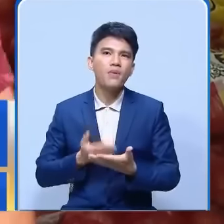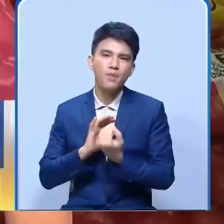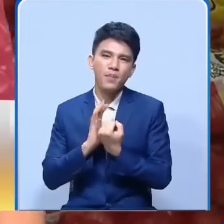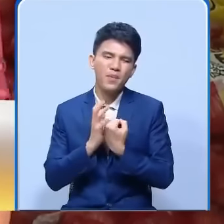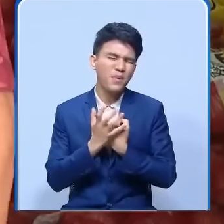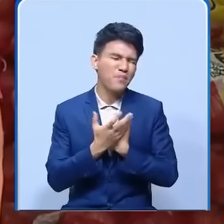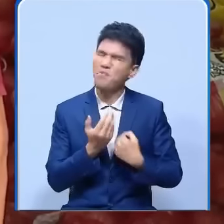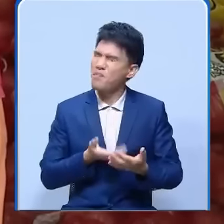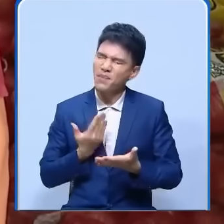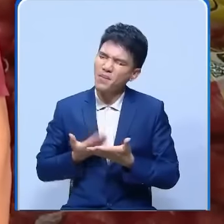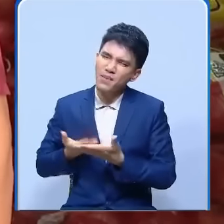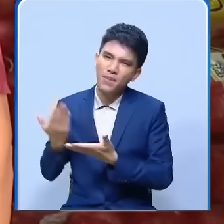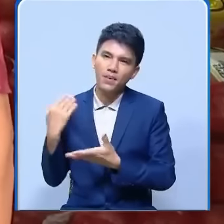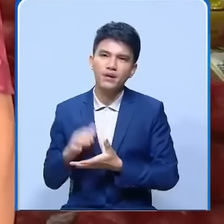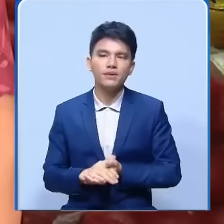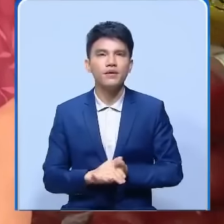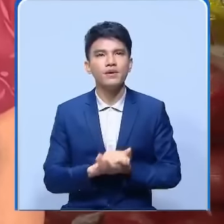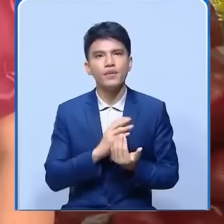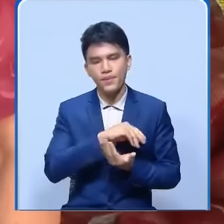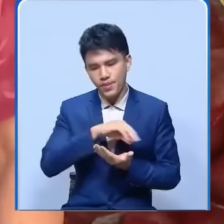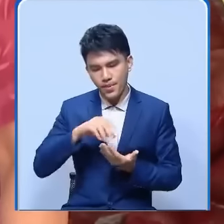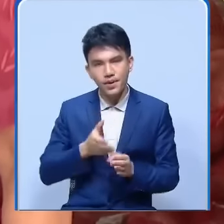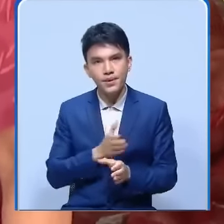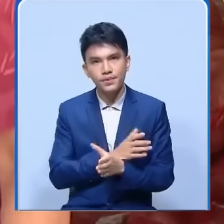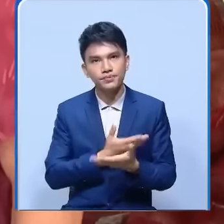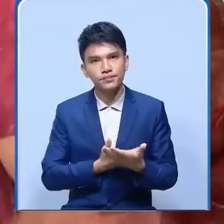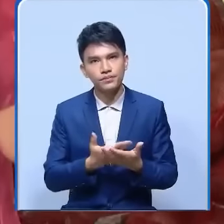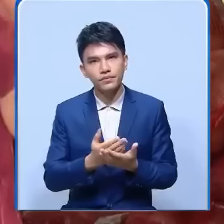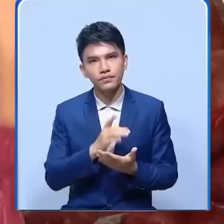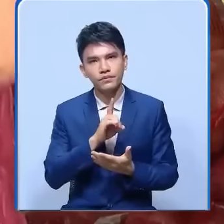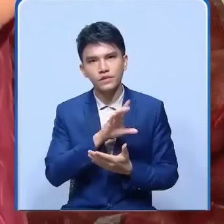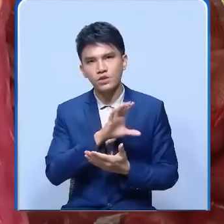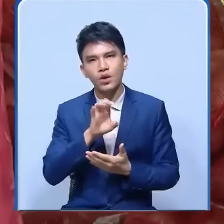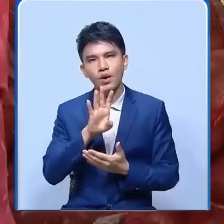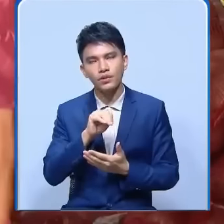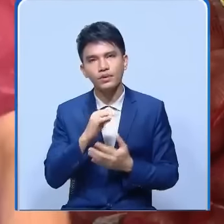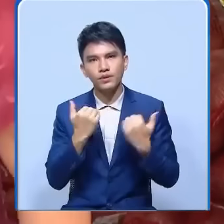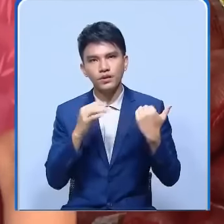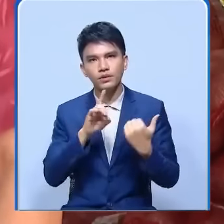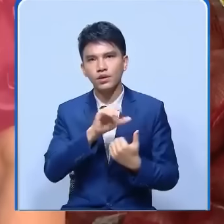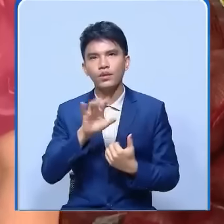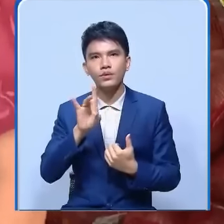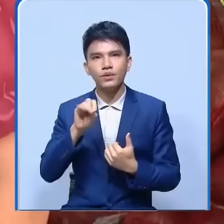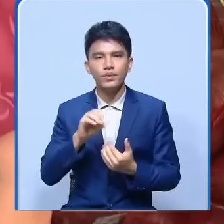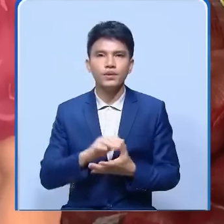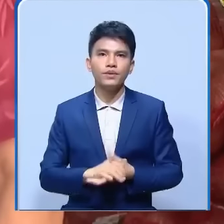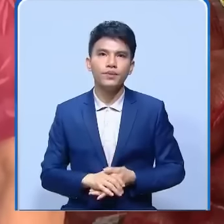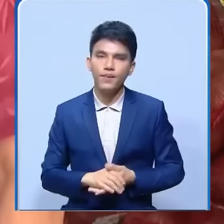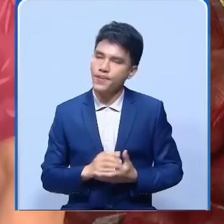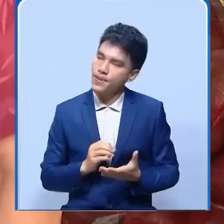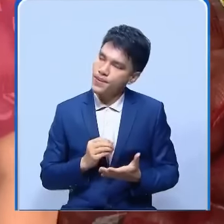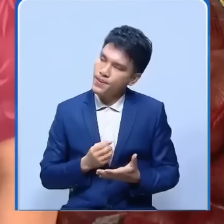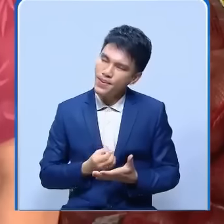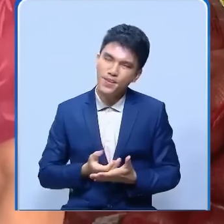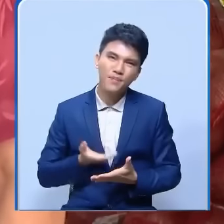งหมดเลย อย่างผักชีเนี่ยที่เราเคยรับซื้อมาสัก 104เดี๋ยวนี้108ขาย108แล้วแพง กิโลนึงอ่ะ